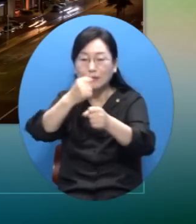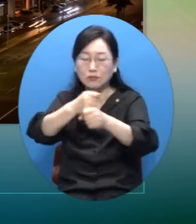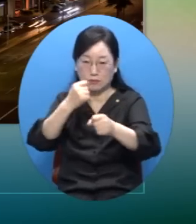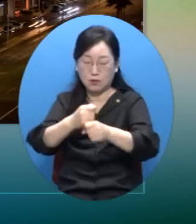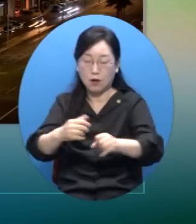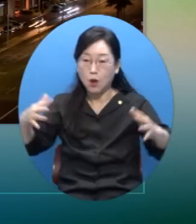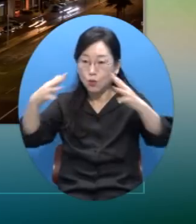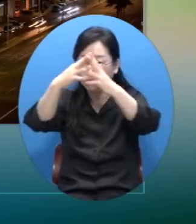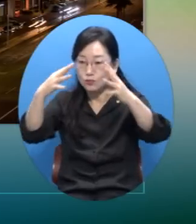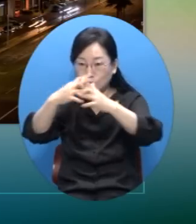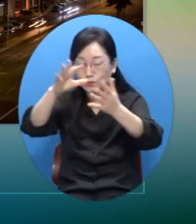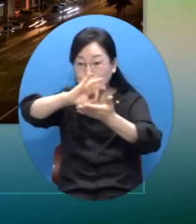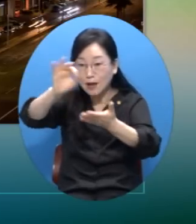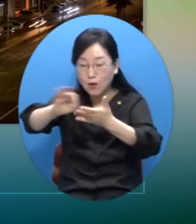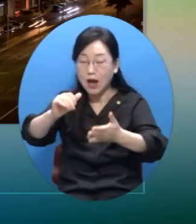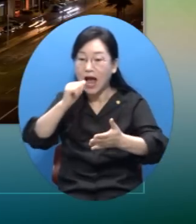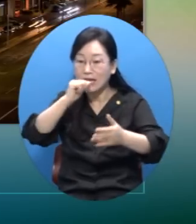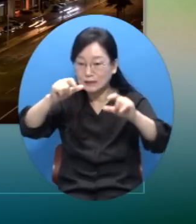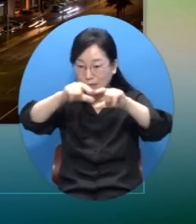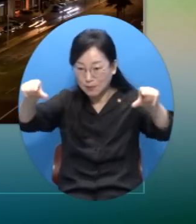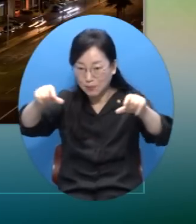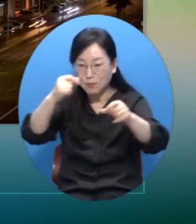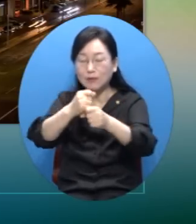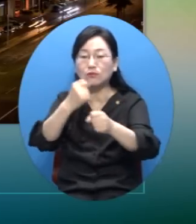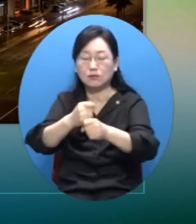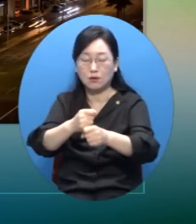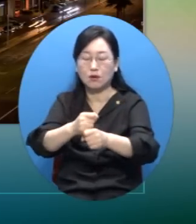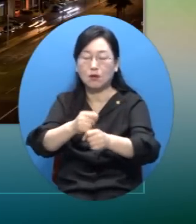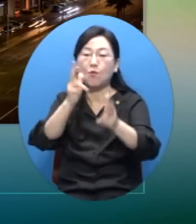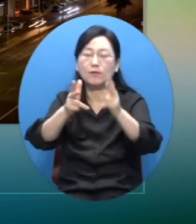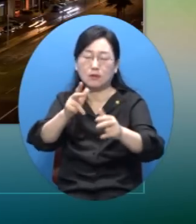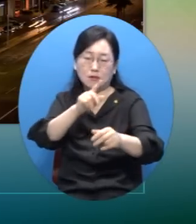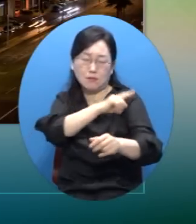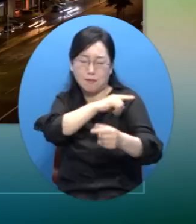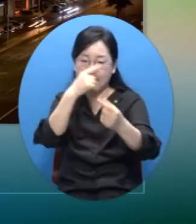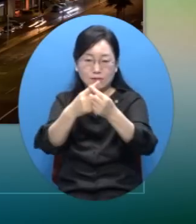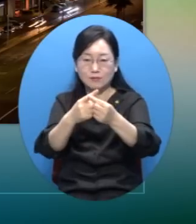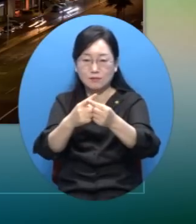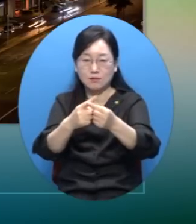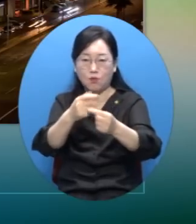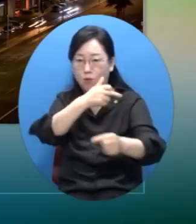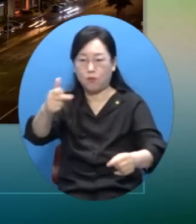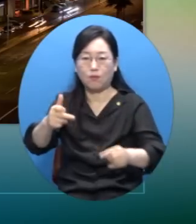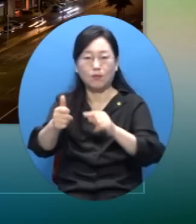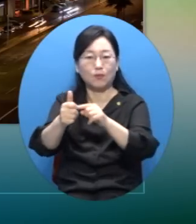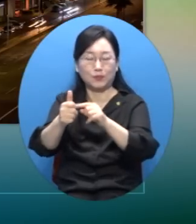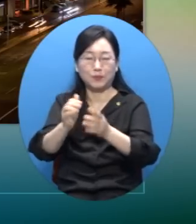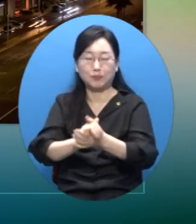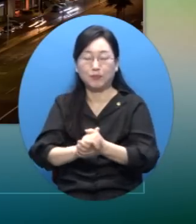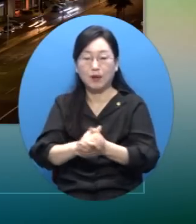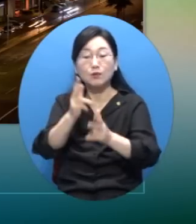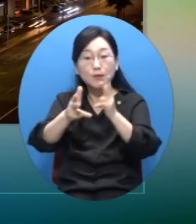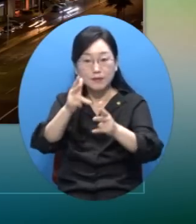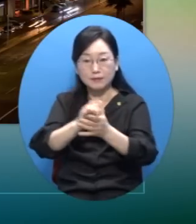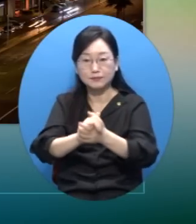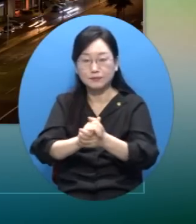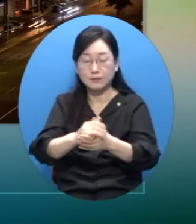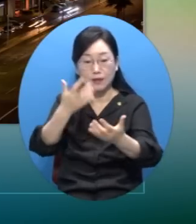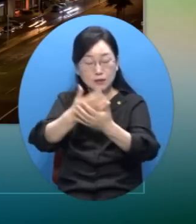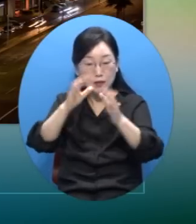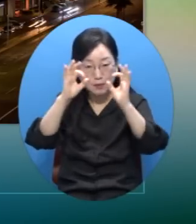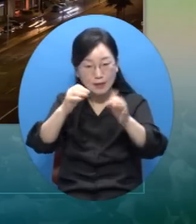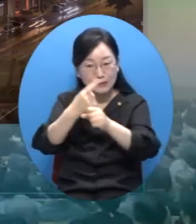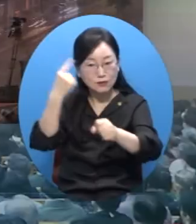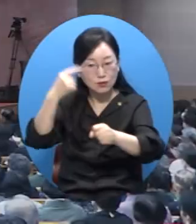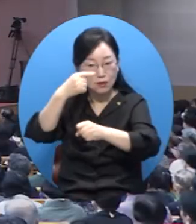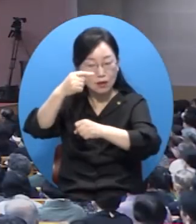건축물에 들어가는 파이프를 다 여기서 공급합니다. 미국 최대 기업입니다. 제가 자료를 찾아봤더니 작년에 매출이